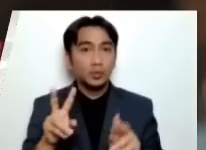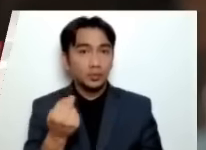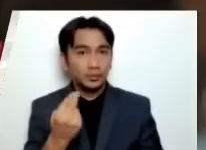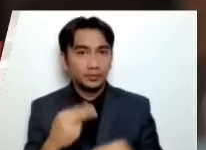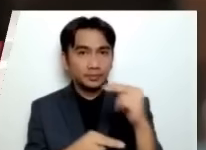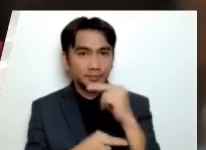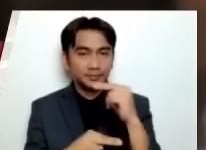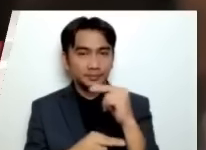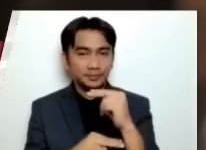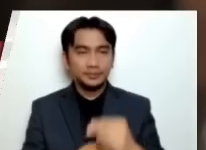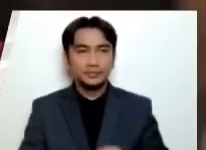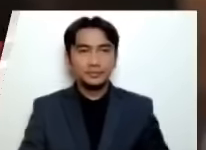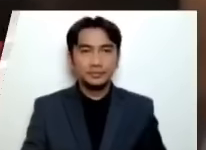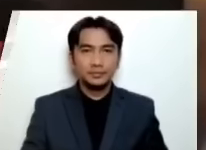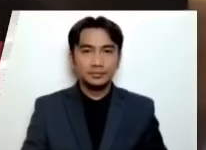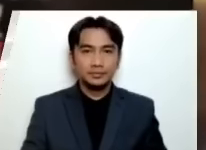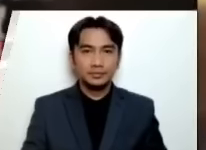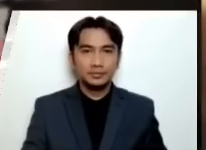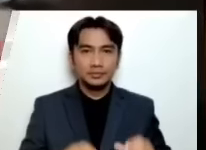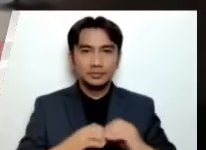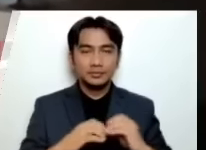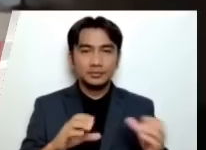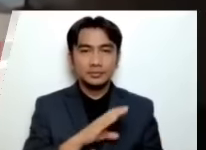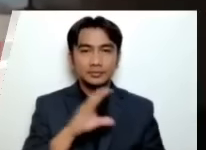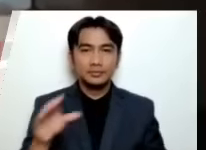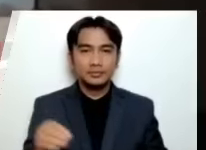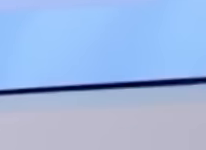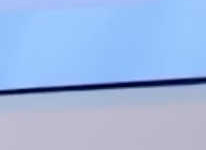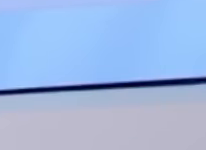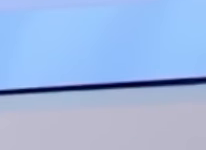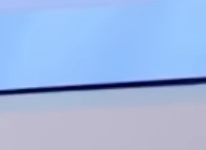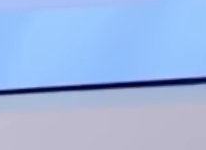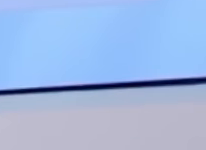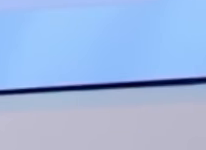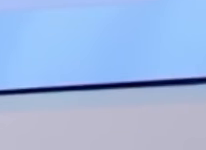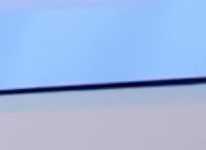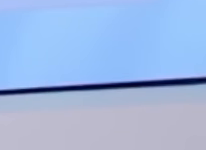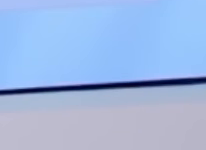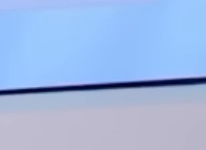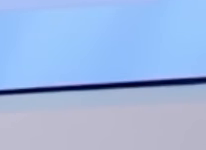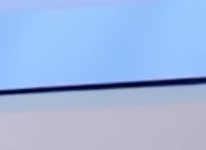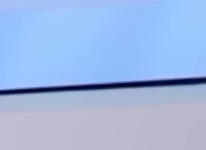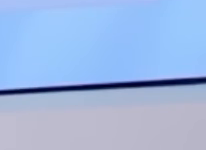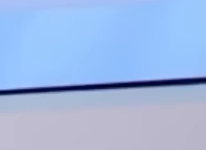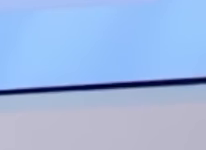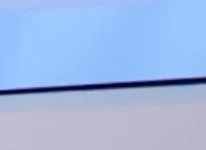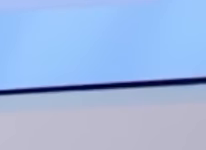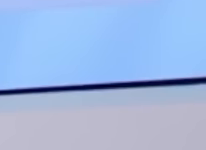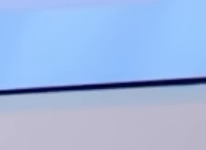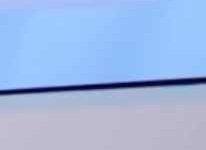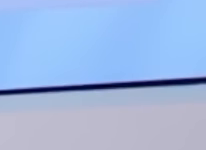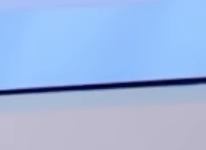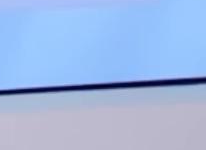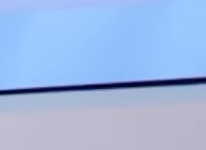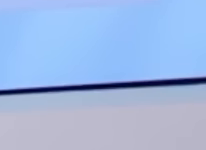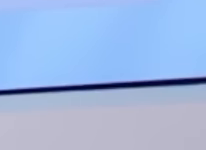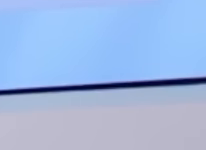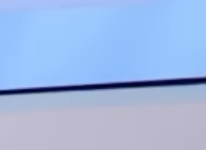Canlas, nagbabalita para sa GMA Integrated News. Huwag magpahuli sa mga balitang dapat ninyong